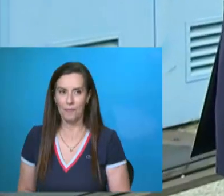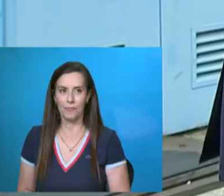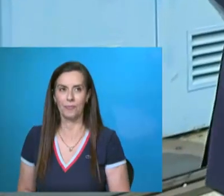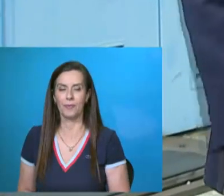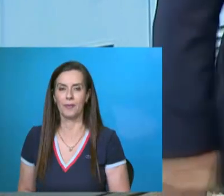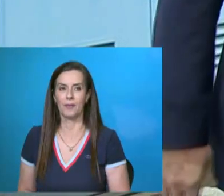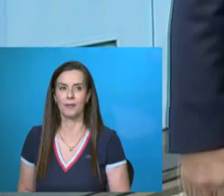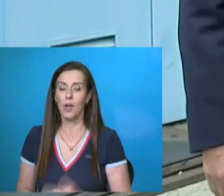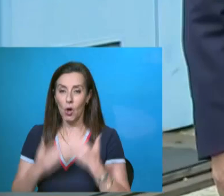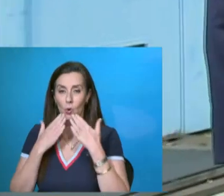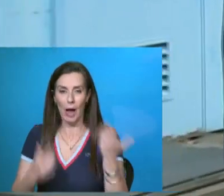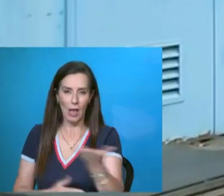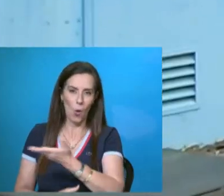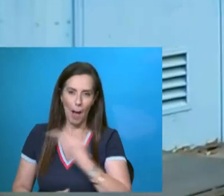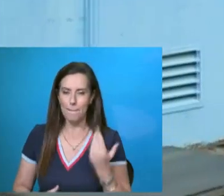Thank you,